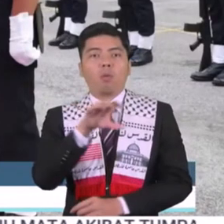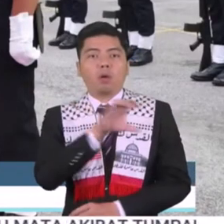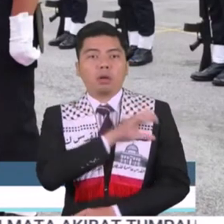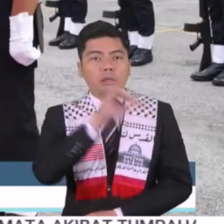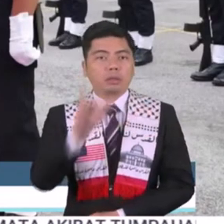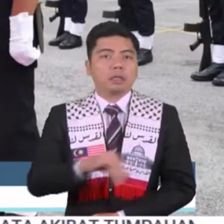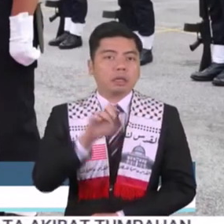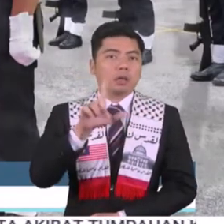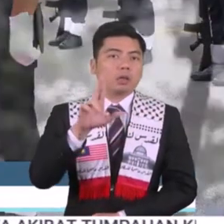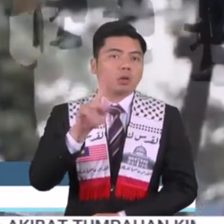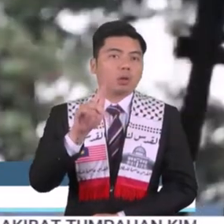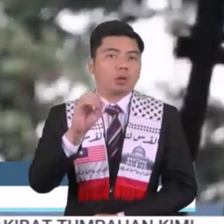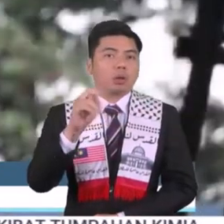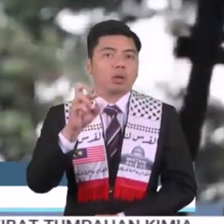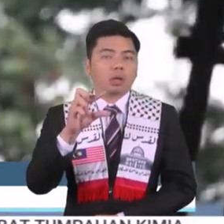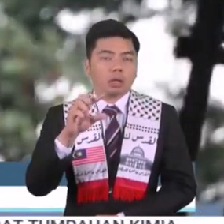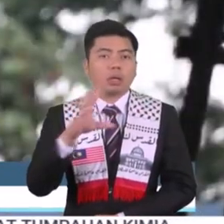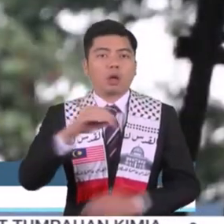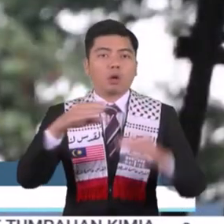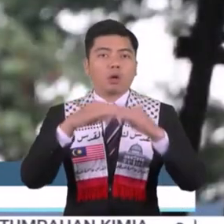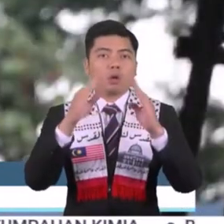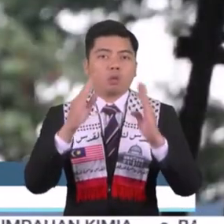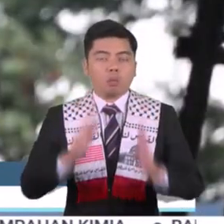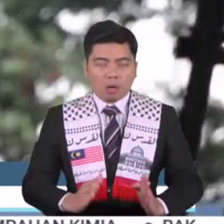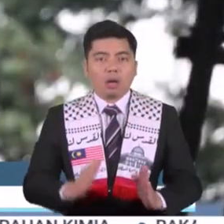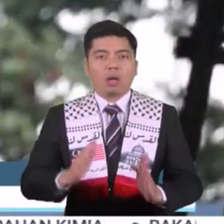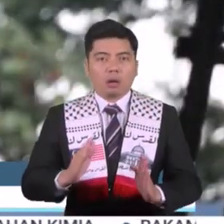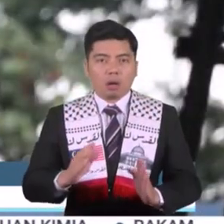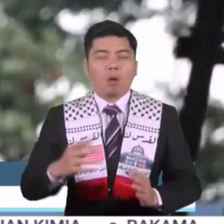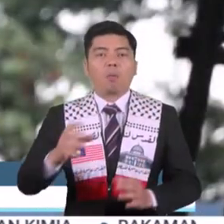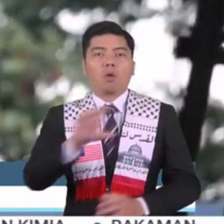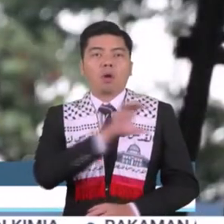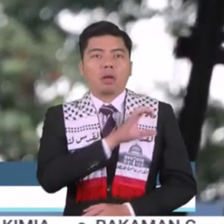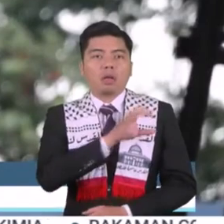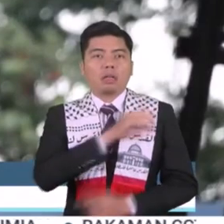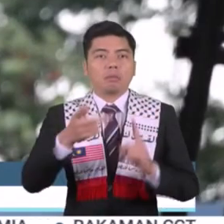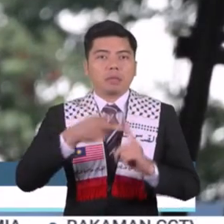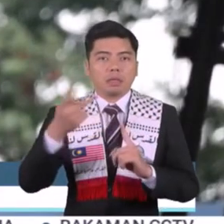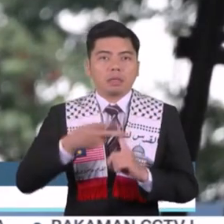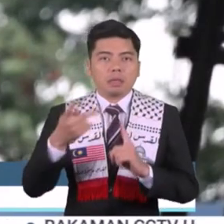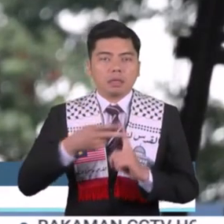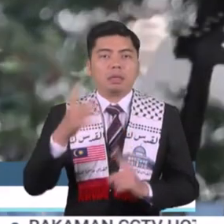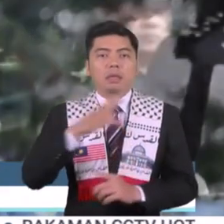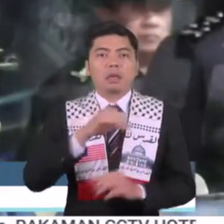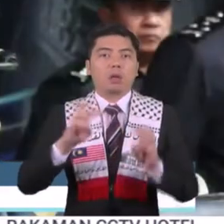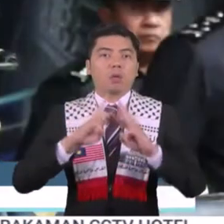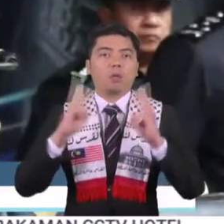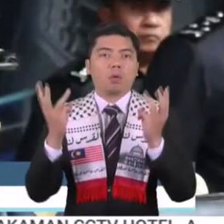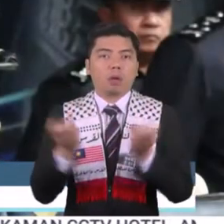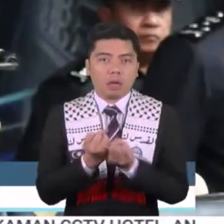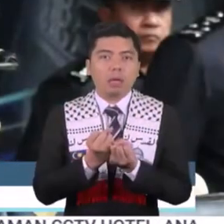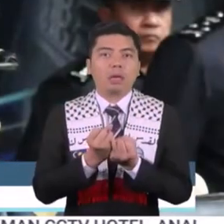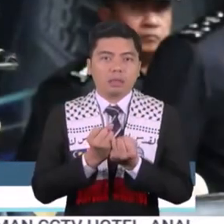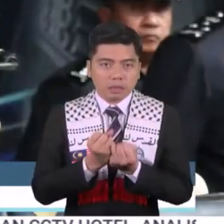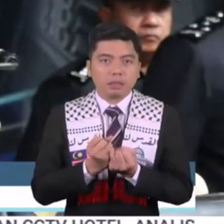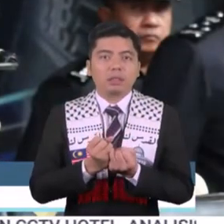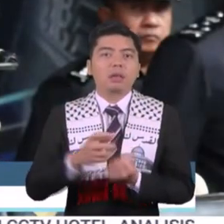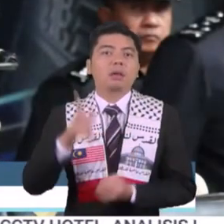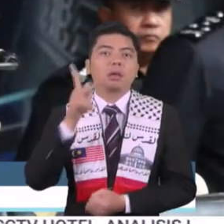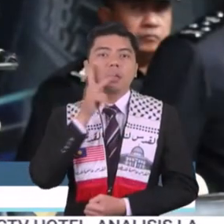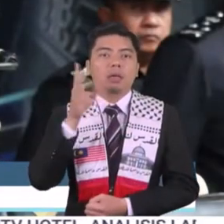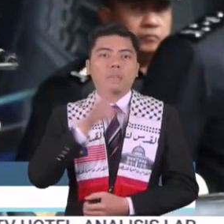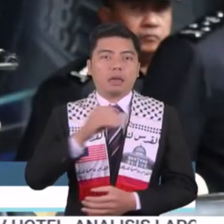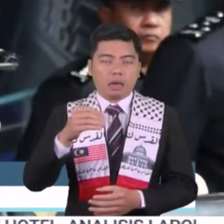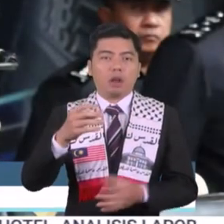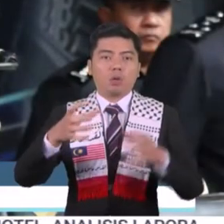Polis jelutong kuatas Perumahan Pulau Pinang serta bengkel pengangkutan Ibu pejabat polis kontinjen Kedah dan